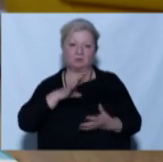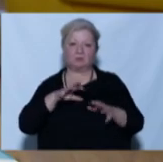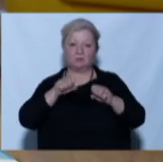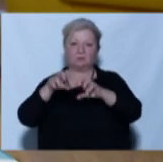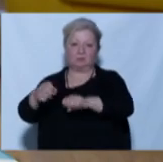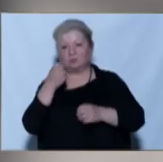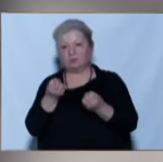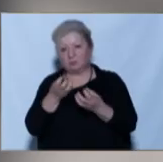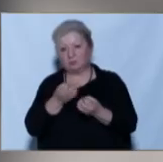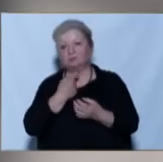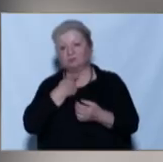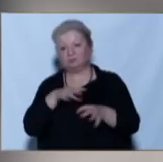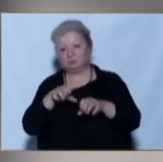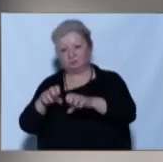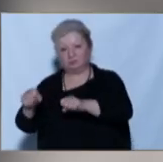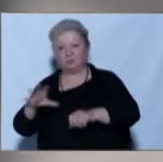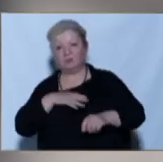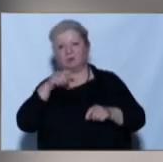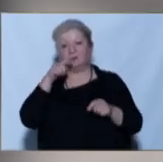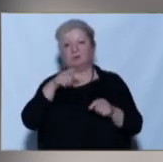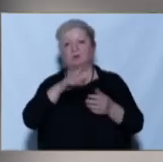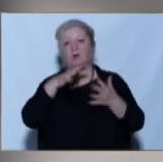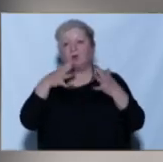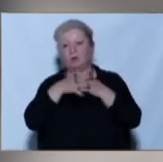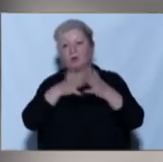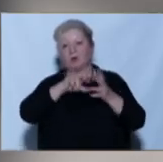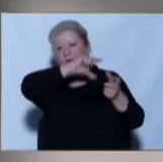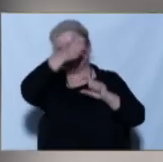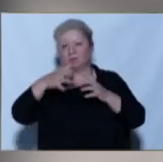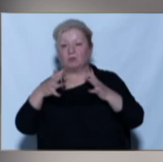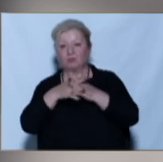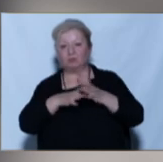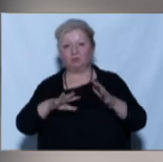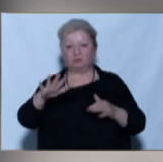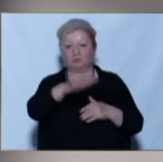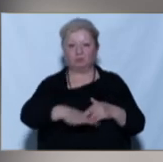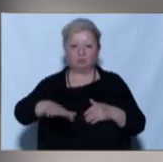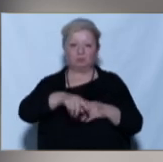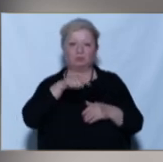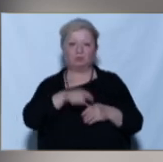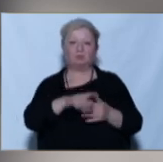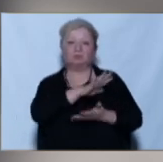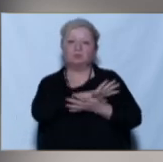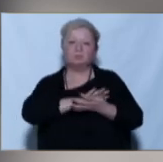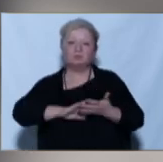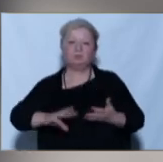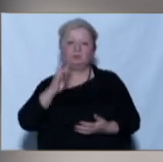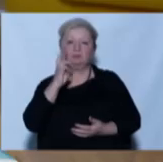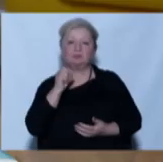ჩრდილო კავკასიაშიც. კავკასიის ომები, რომელსაც ხანგრძლივი პერიოდის მანძილზე შამილი